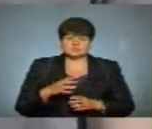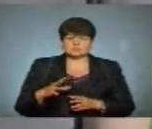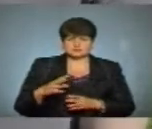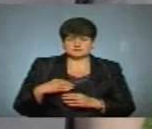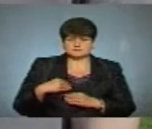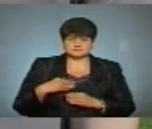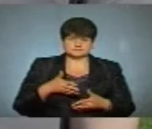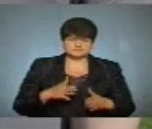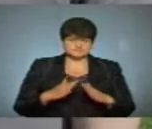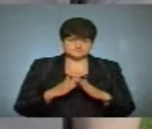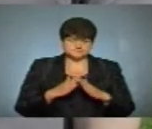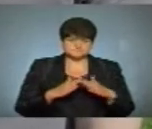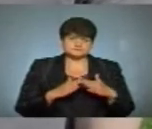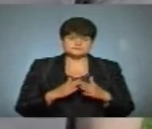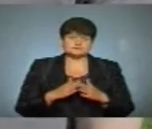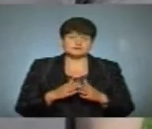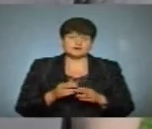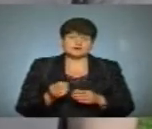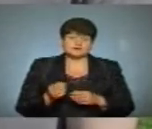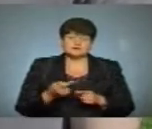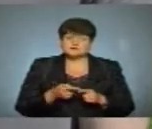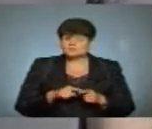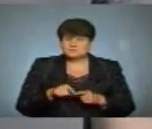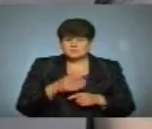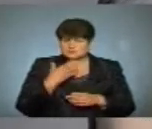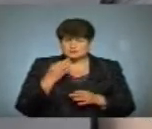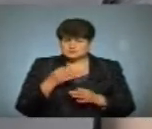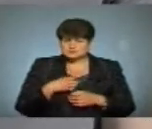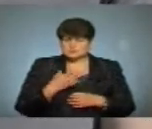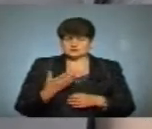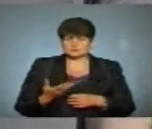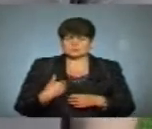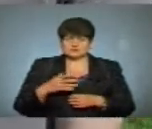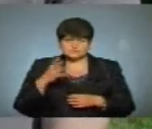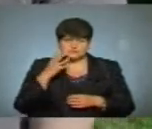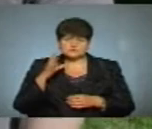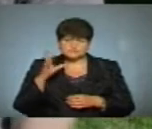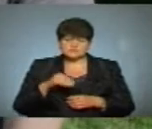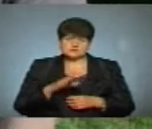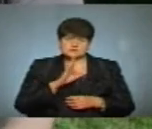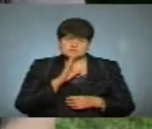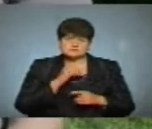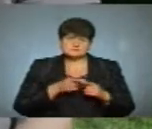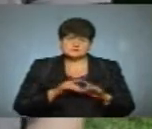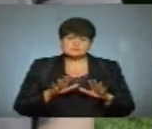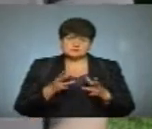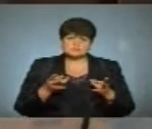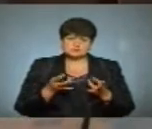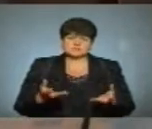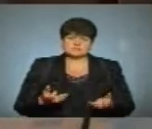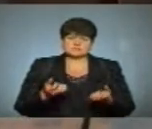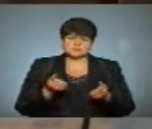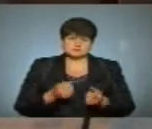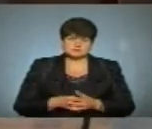пологи. І тут немає нічого страшного. Я вважаю, що взагалі жінці в такий момент потрібна підтримка.